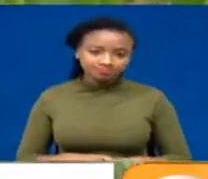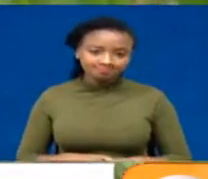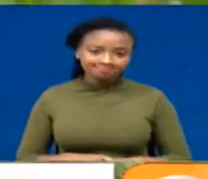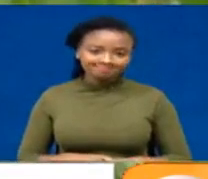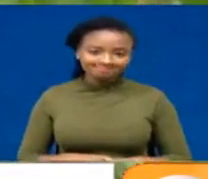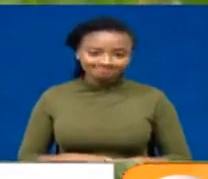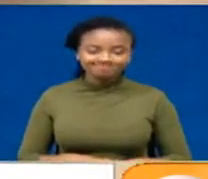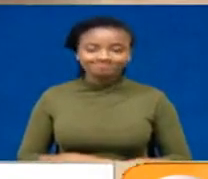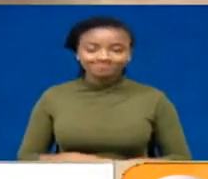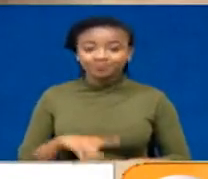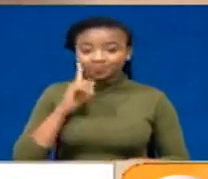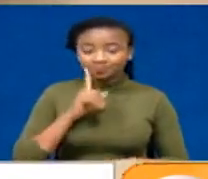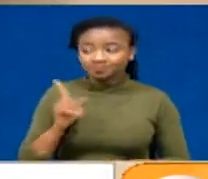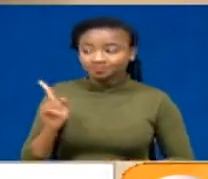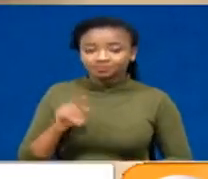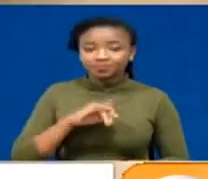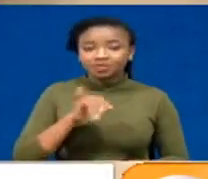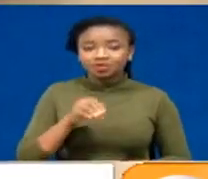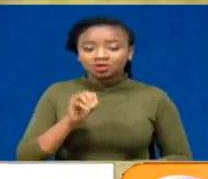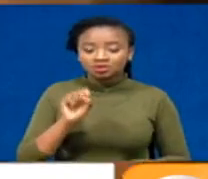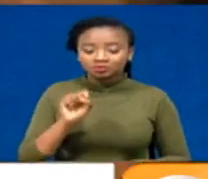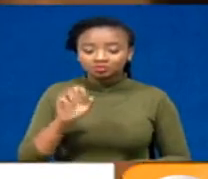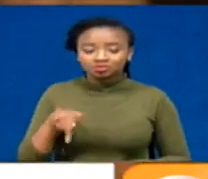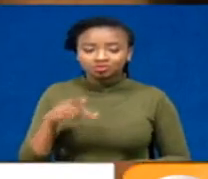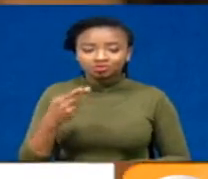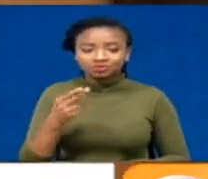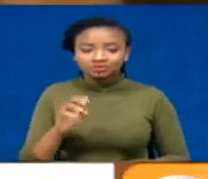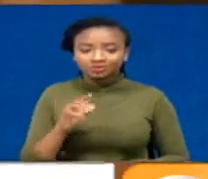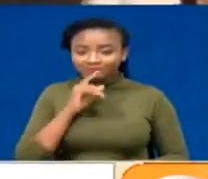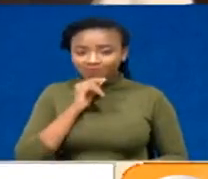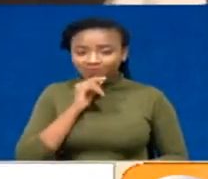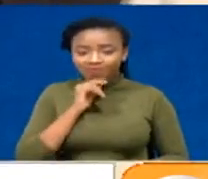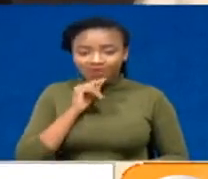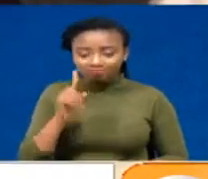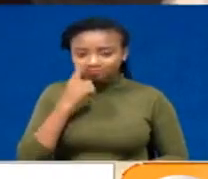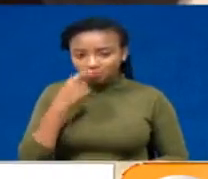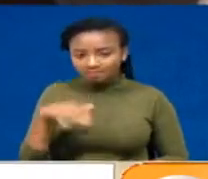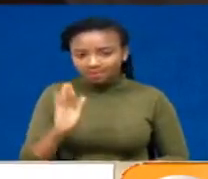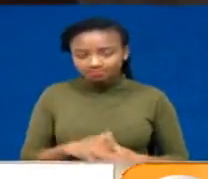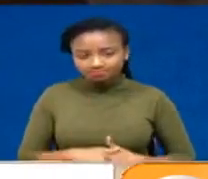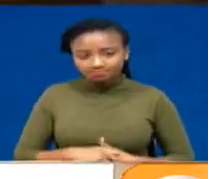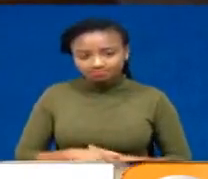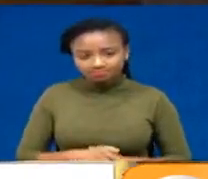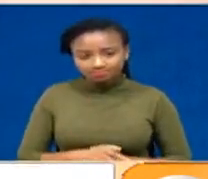Hapa ni nyumbani mwa mzee Joseph Kemboi katika kijiji cha Mai viungani mwa mji wa Kapsabet, kaunti ya Nandi.